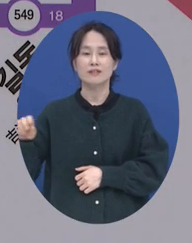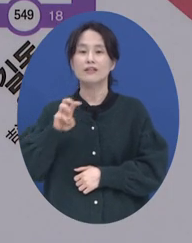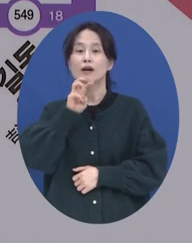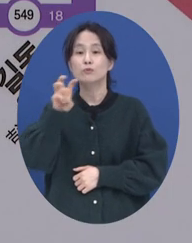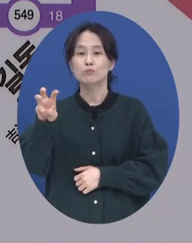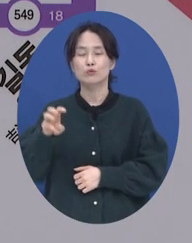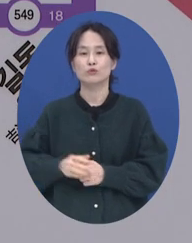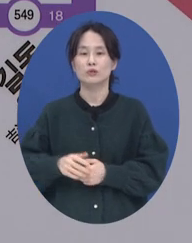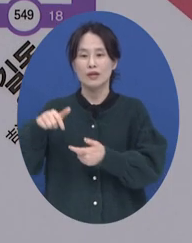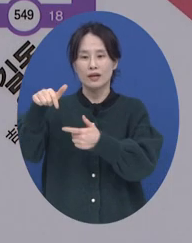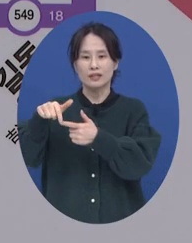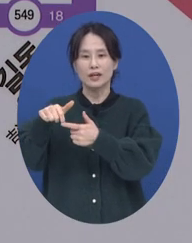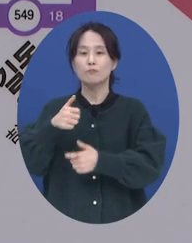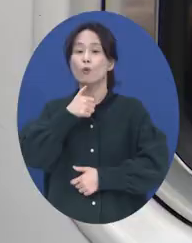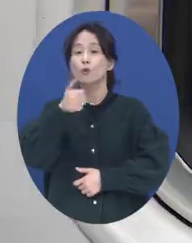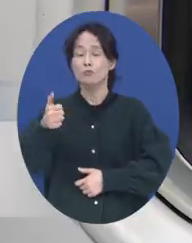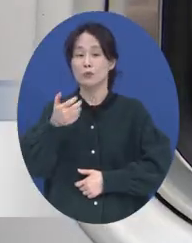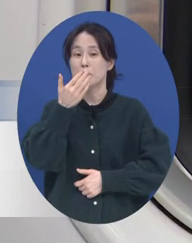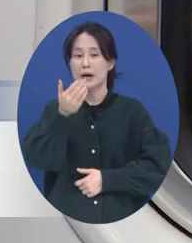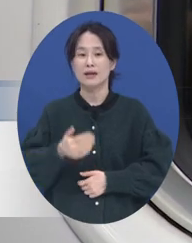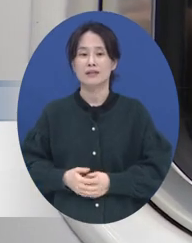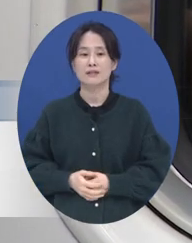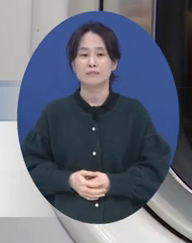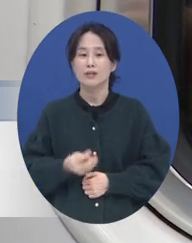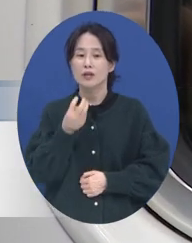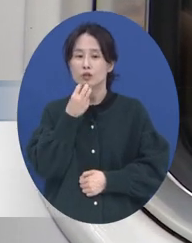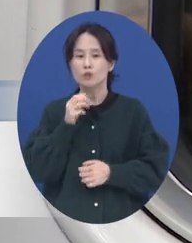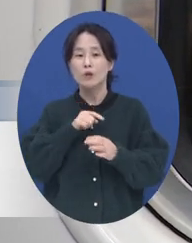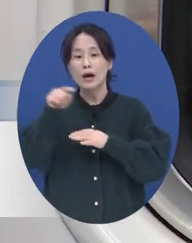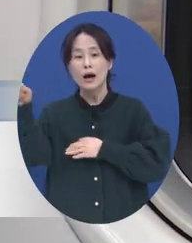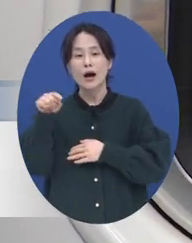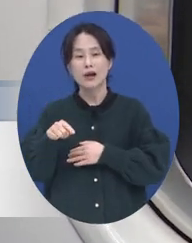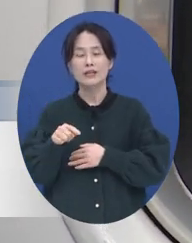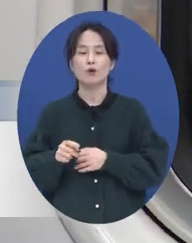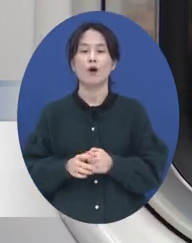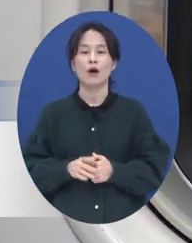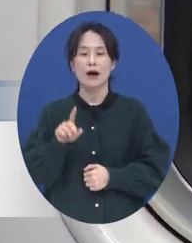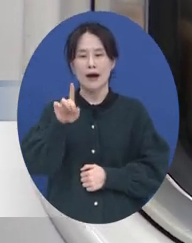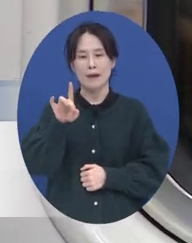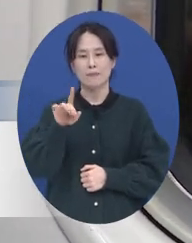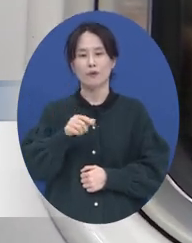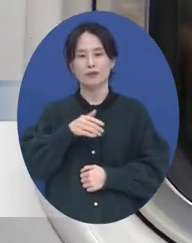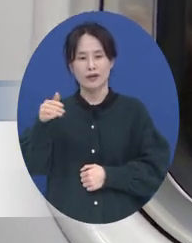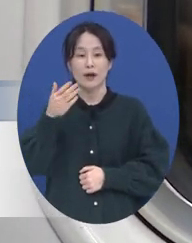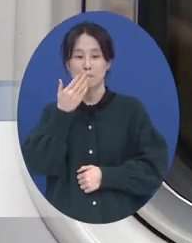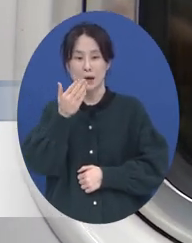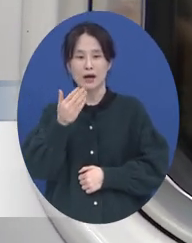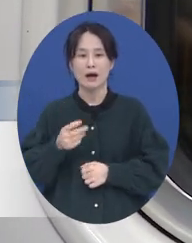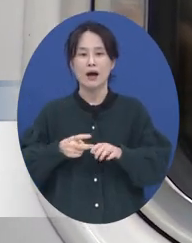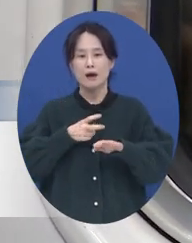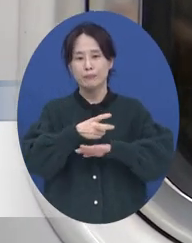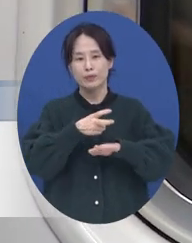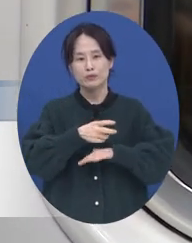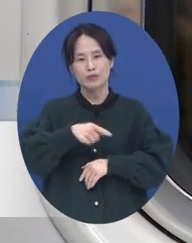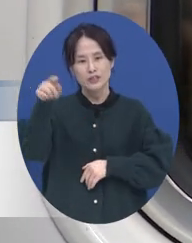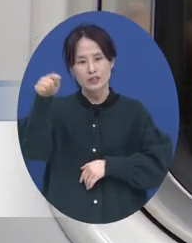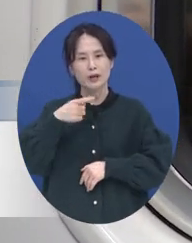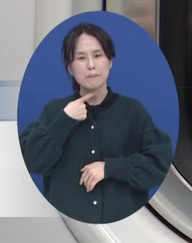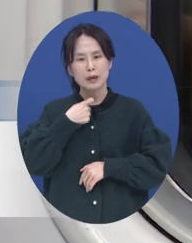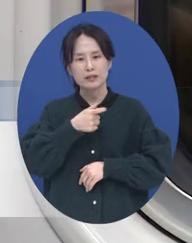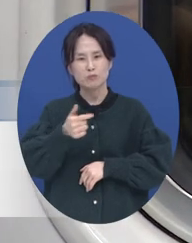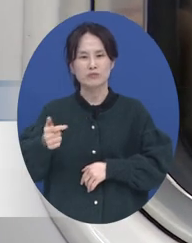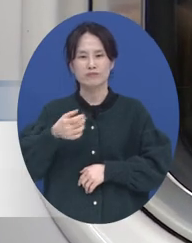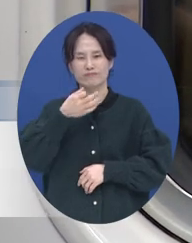걸리지 않습니다. 서울 나가려 그러면 이거 타면 한 번에 갈 수 있고 또 버스를